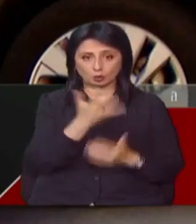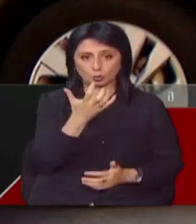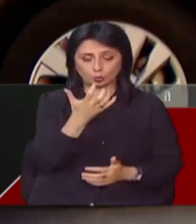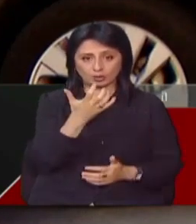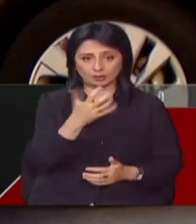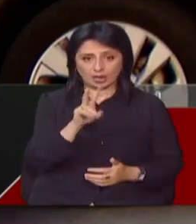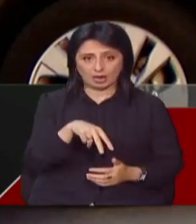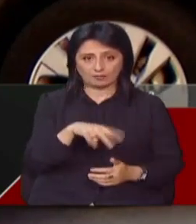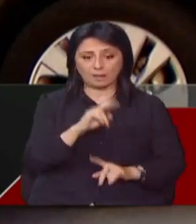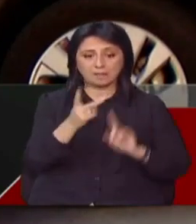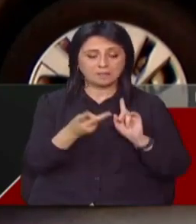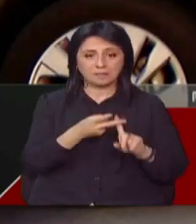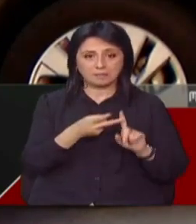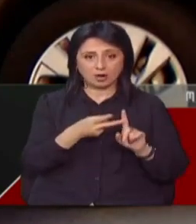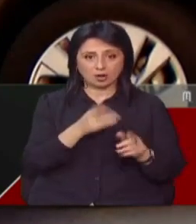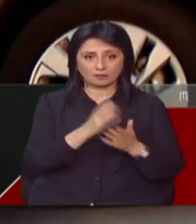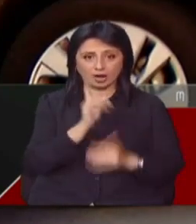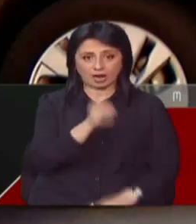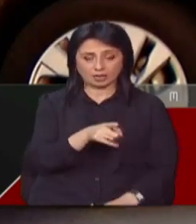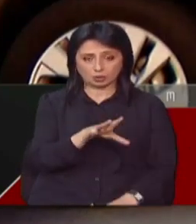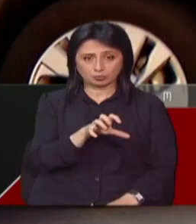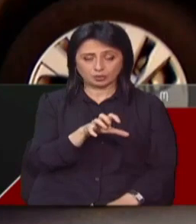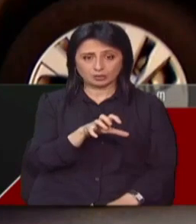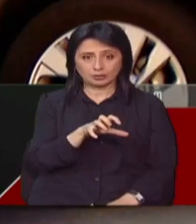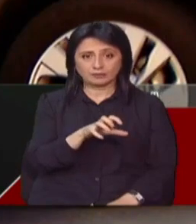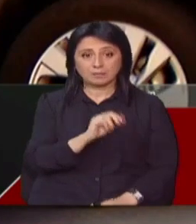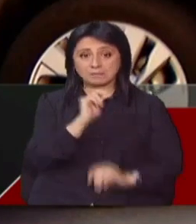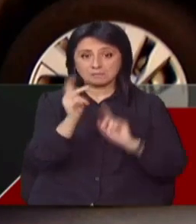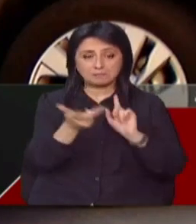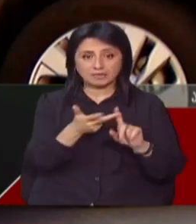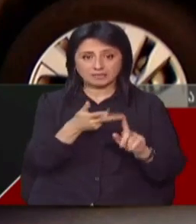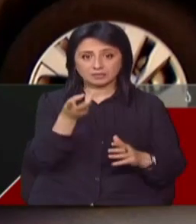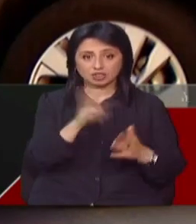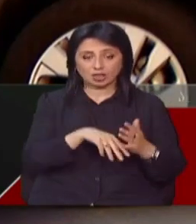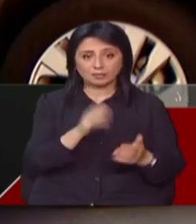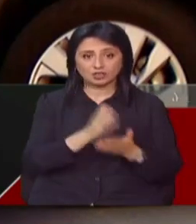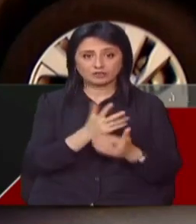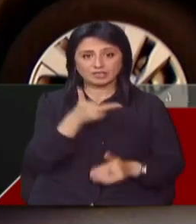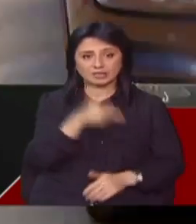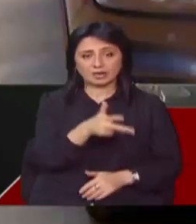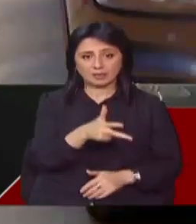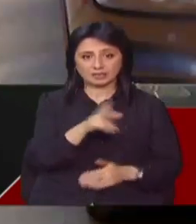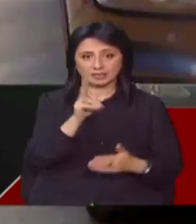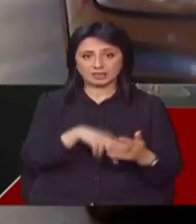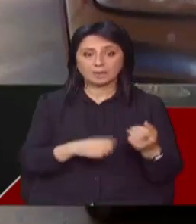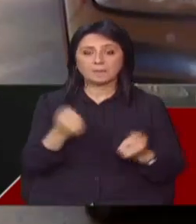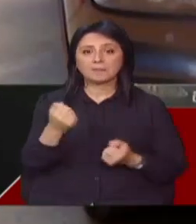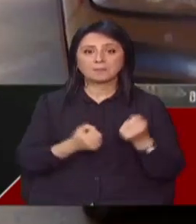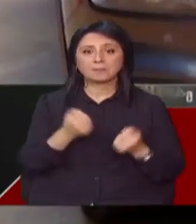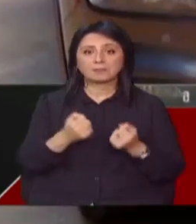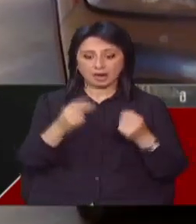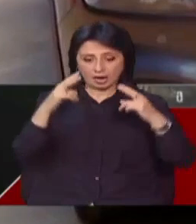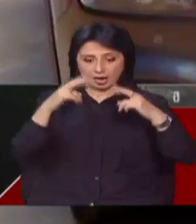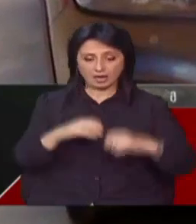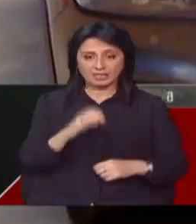500 ლარს, მეორე დაჯარიმების შემთხვევაში 1500 ლარს, ხოლო მესამე დაჯარიმების შემთხვევაში 3000 ლარს. მანქანა